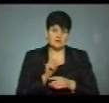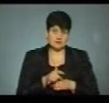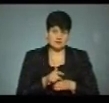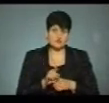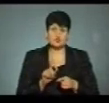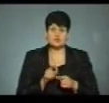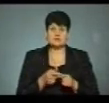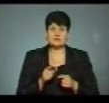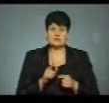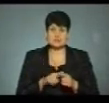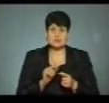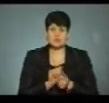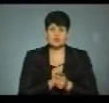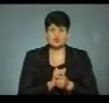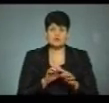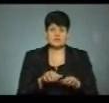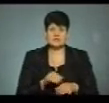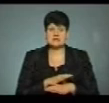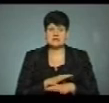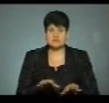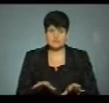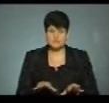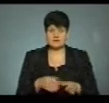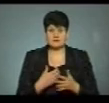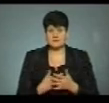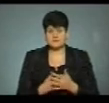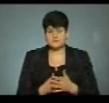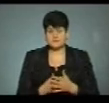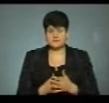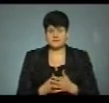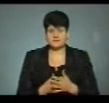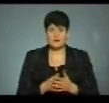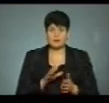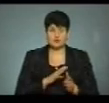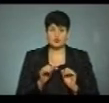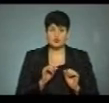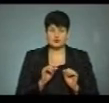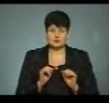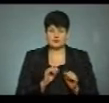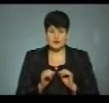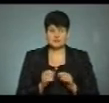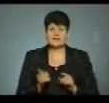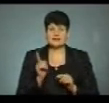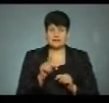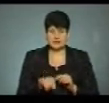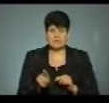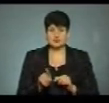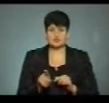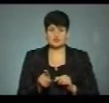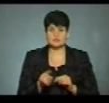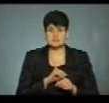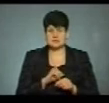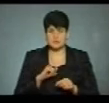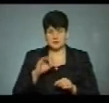це на сушку забиратися не буде. Видно, було розпорядження підрядчика таке, що механічним чином